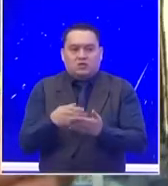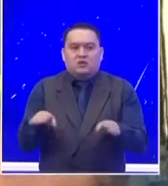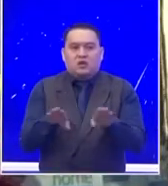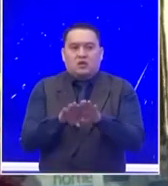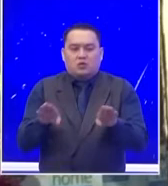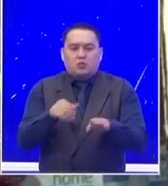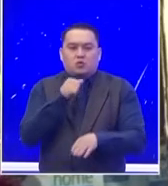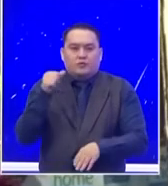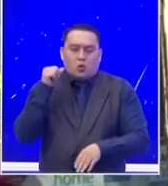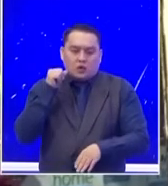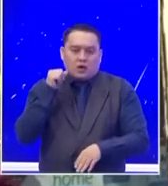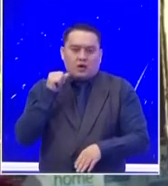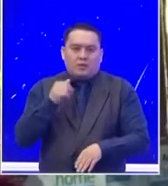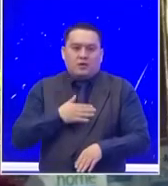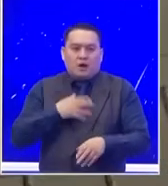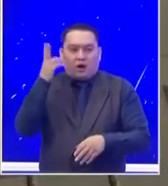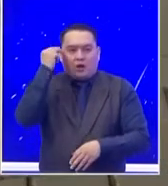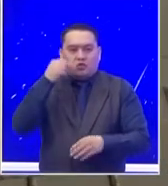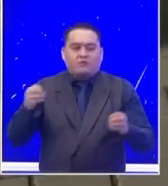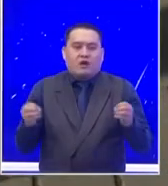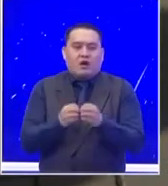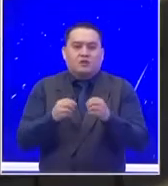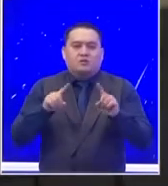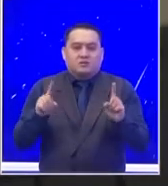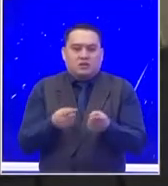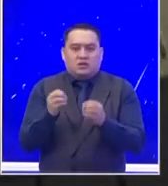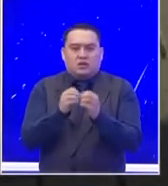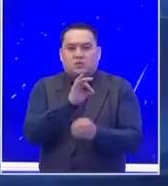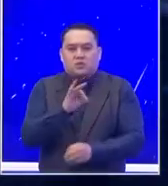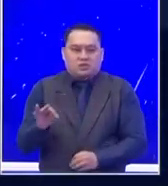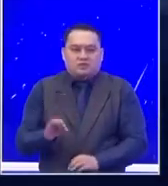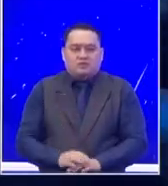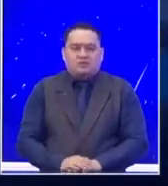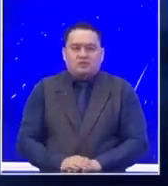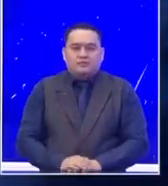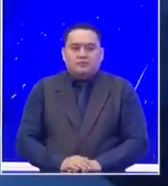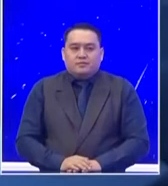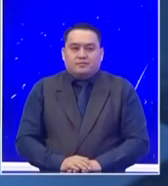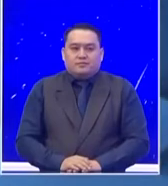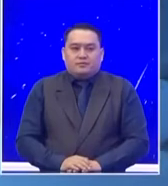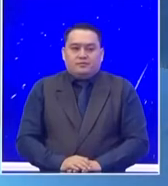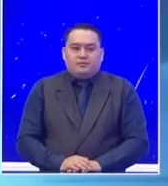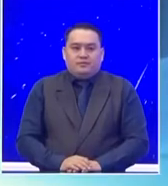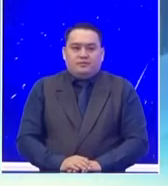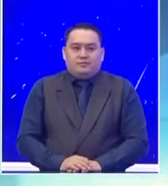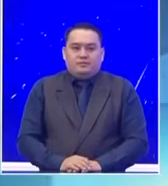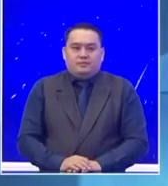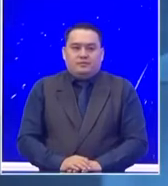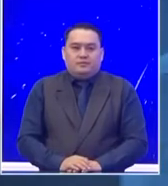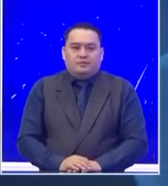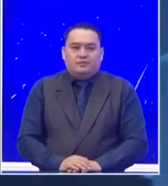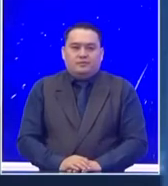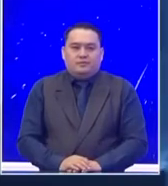аналогичным периодом прошлого года, количество аварий снизилось на 10%. Ануар Амангельдинов, Айдос Калиев, телеканал